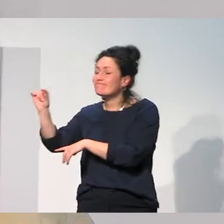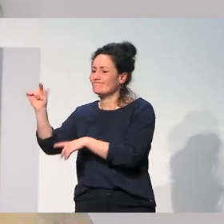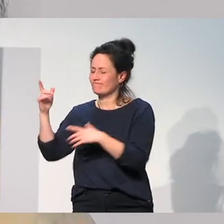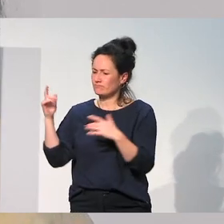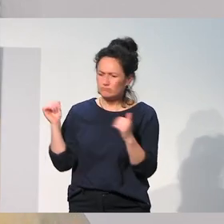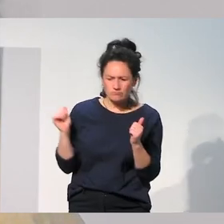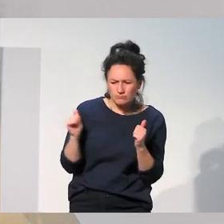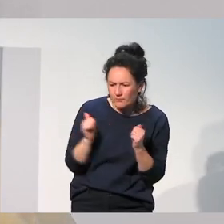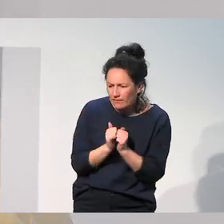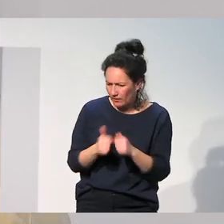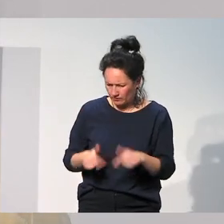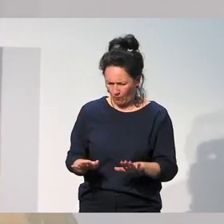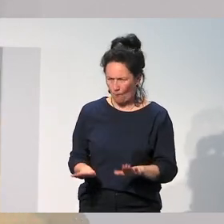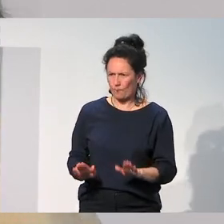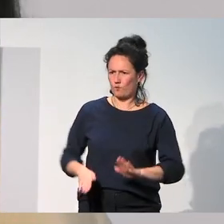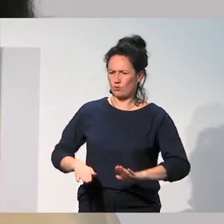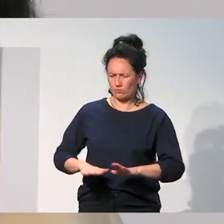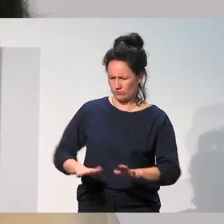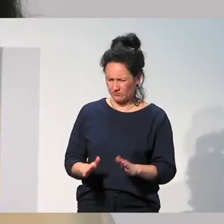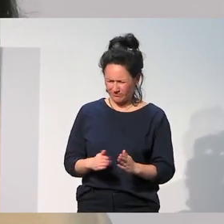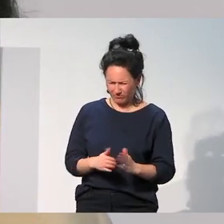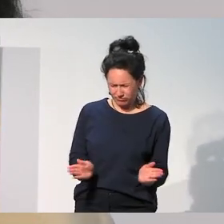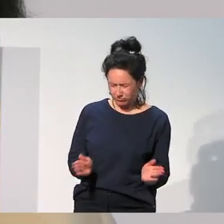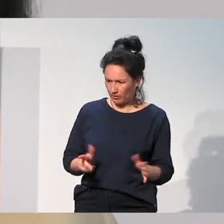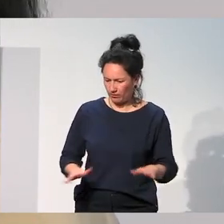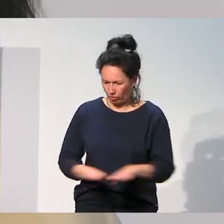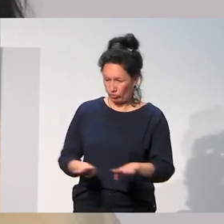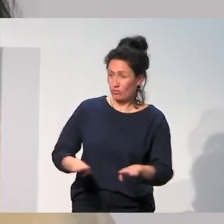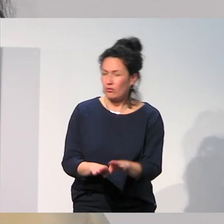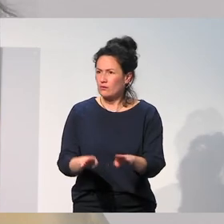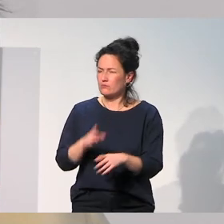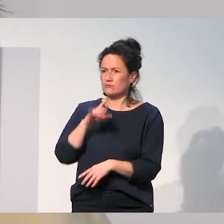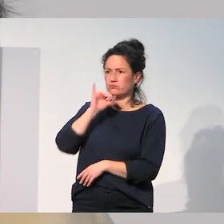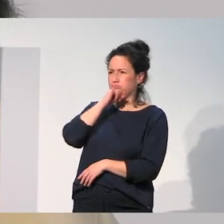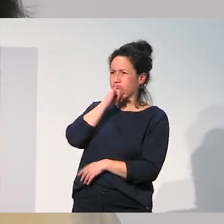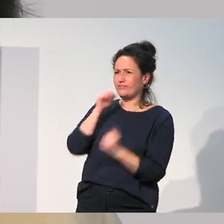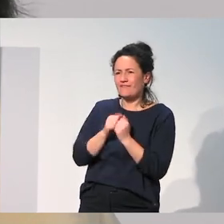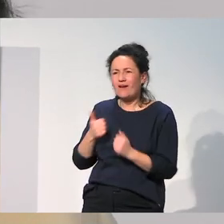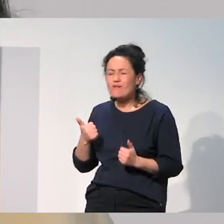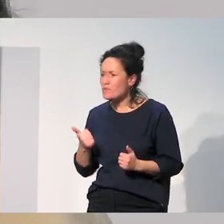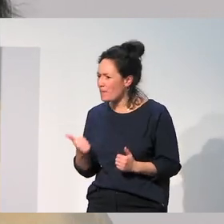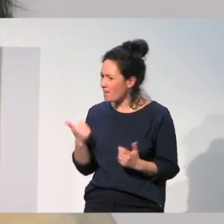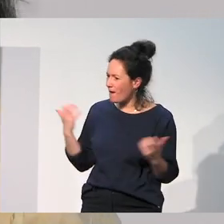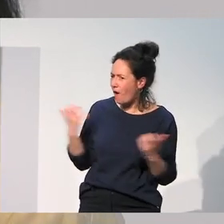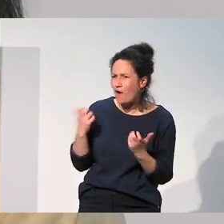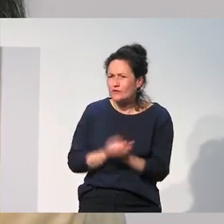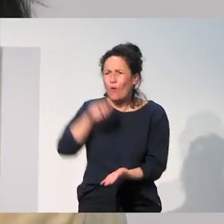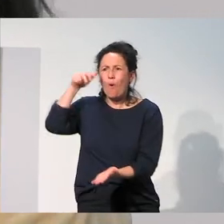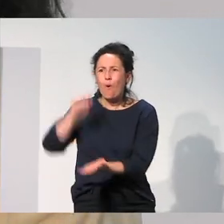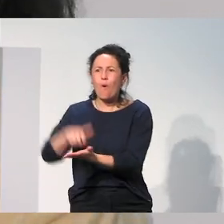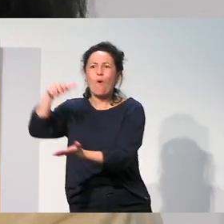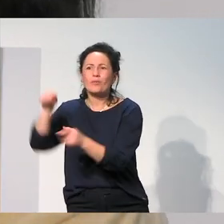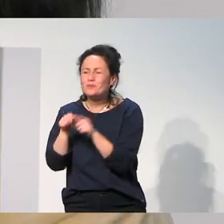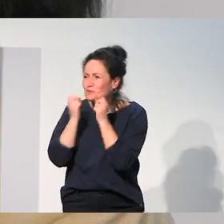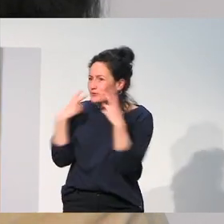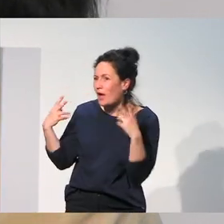pieds encombrantes, trop larges, qui s'entrechoquaient quand il aurait aimé bondir comme un chat ou avoir des jambes et courir